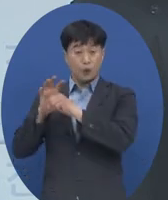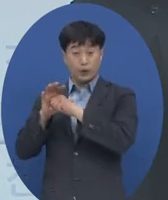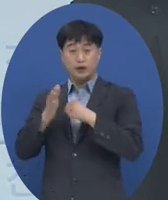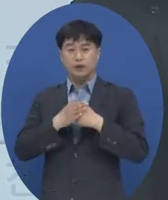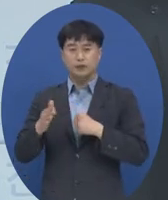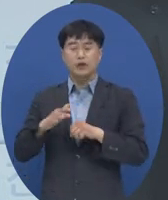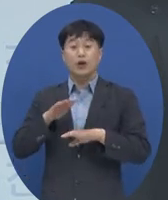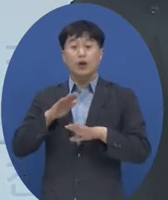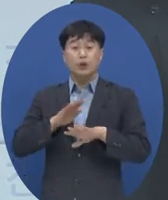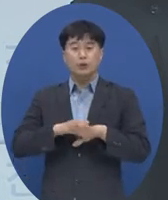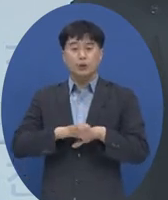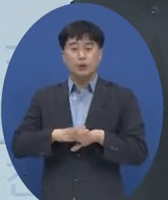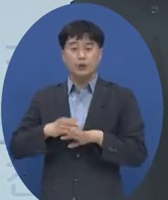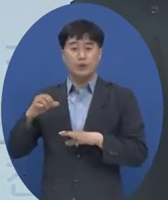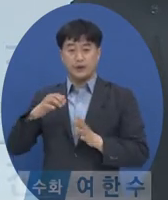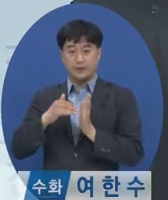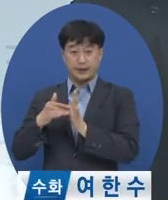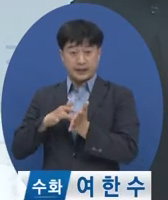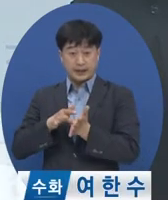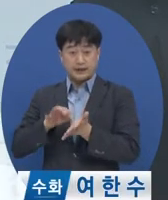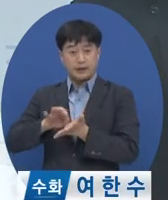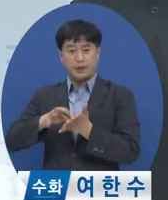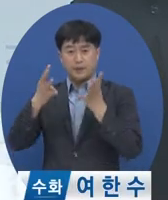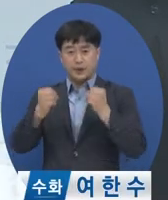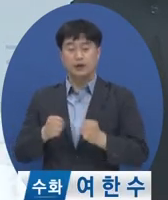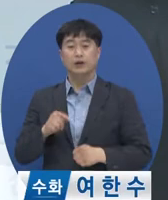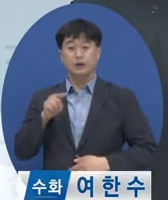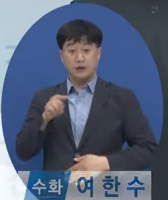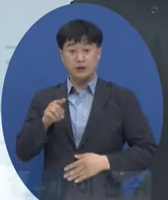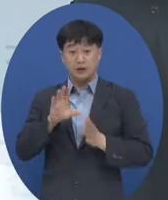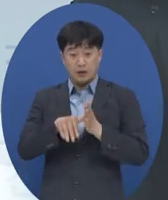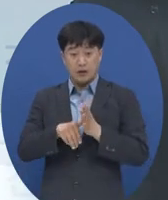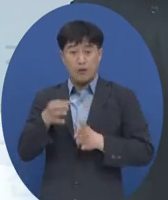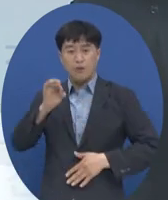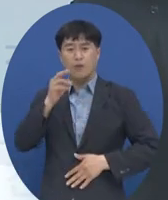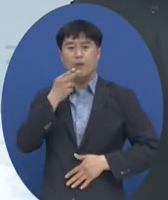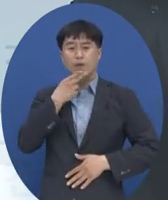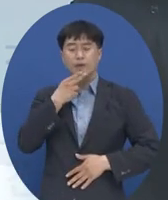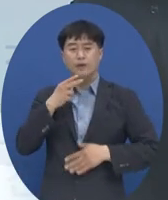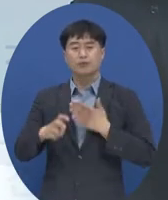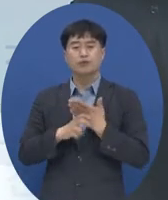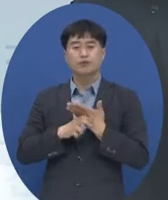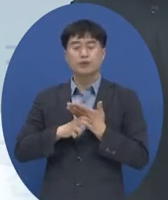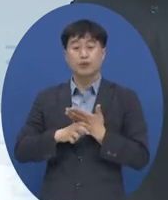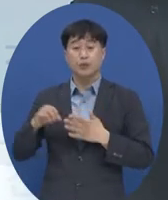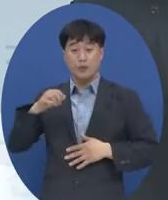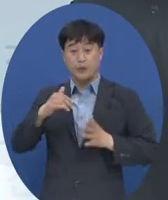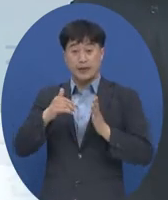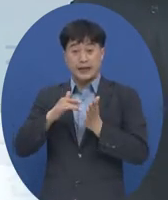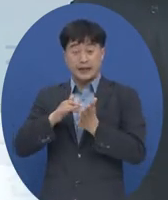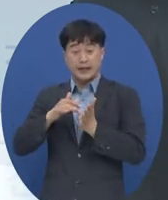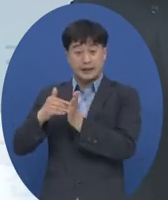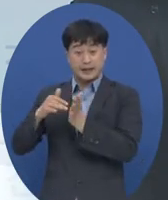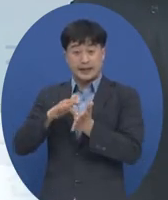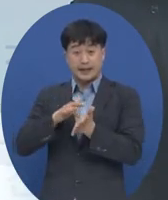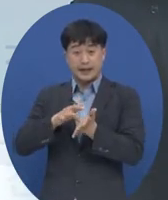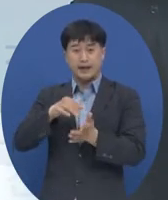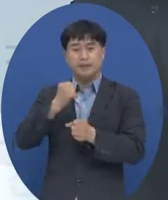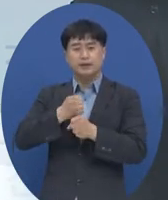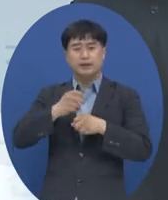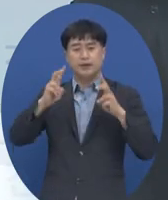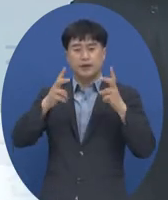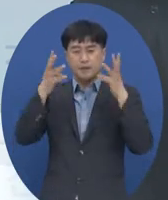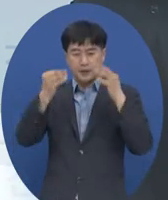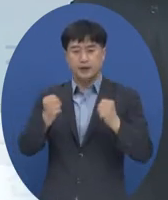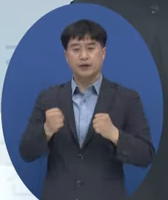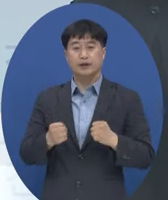코로나19로 손소 독재 수요 많아졌죠. 그런데 이런 틈을 타 허가도 안 받고 불법 소독제를 만들어 판 업체들도 적지